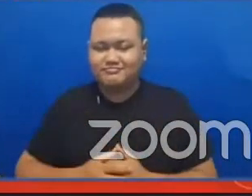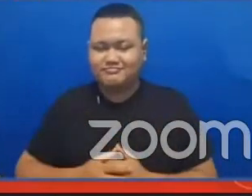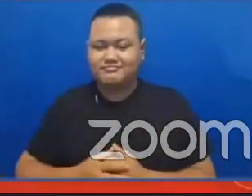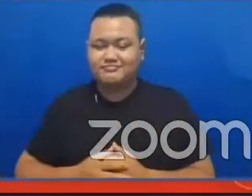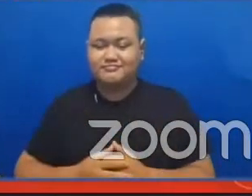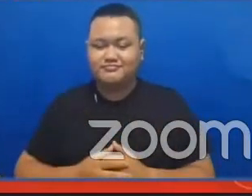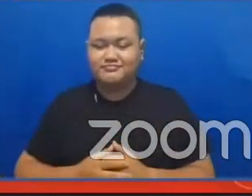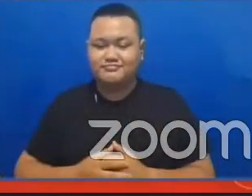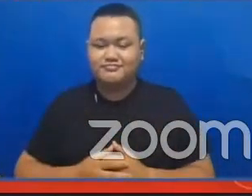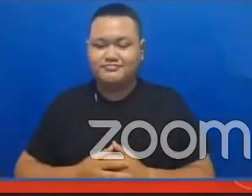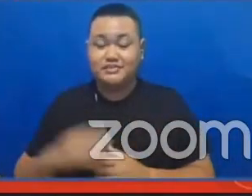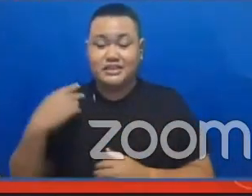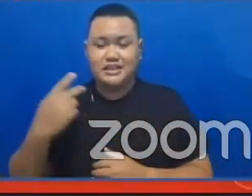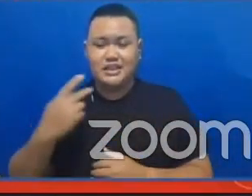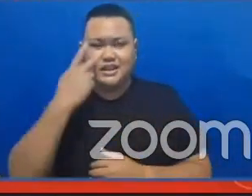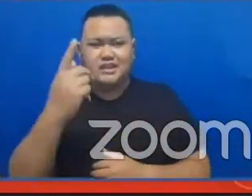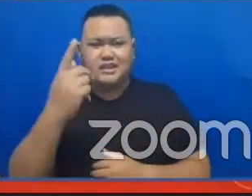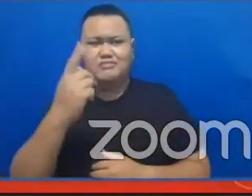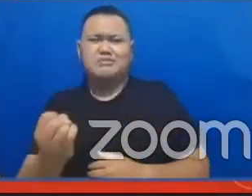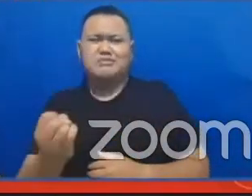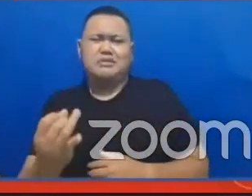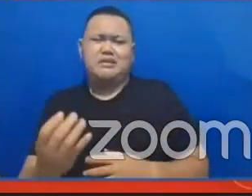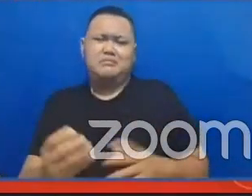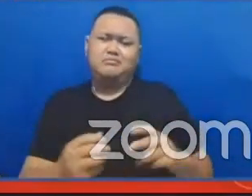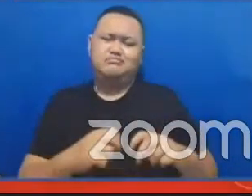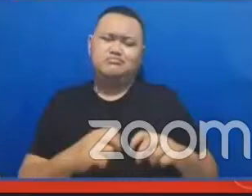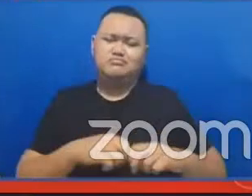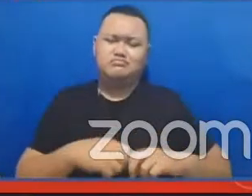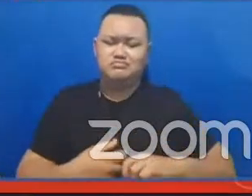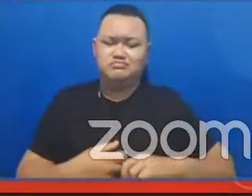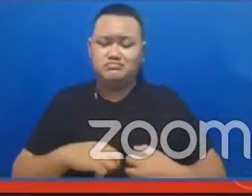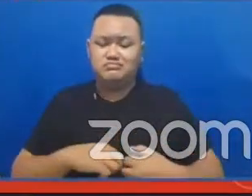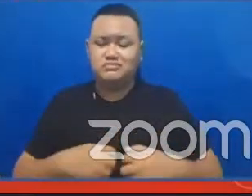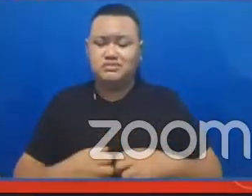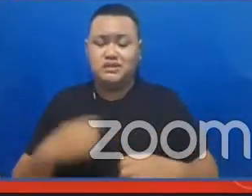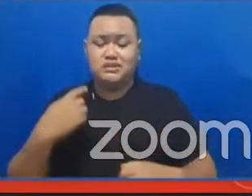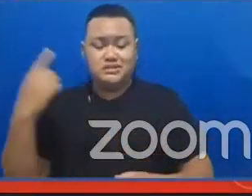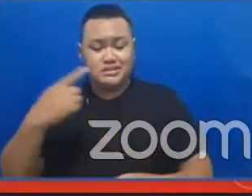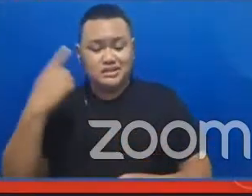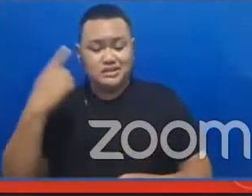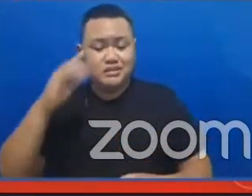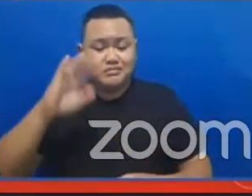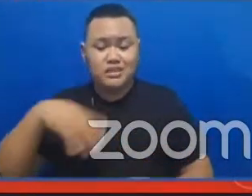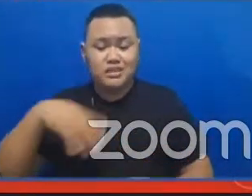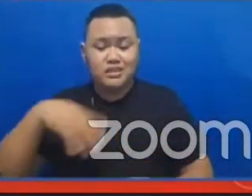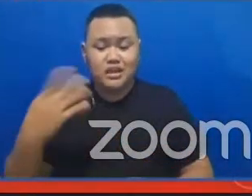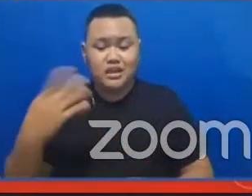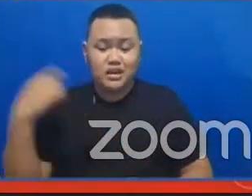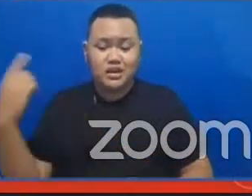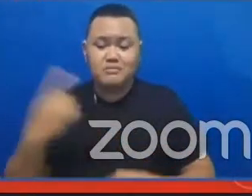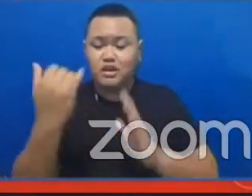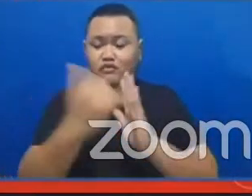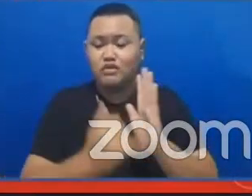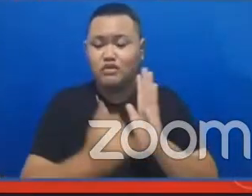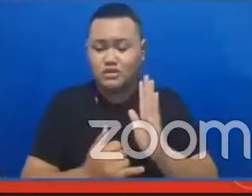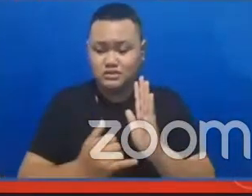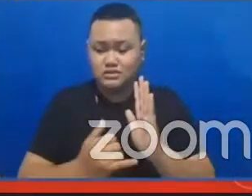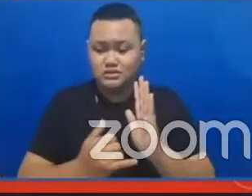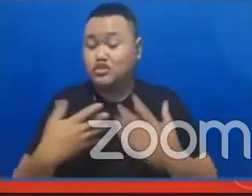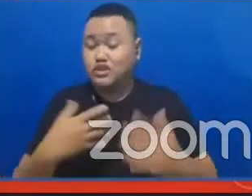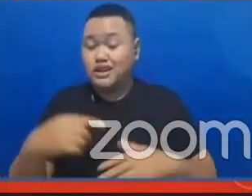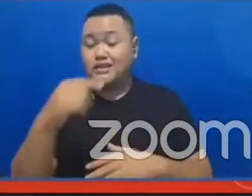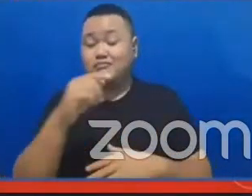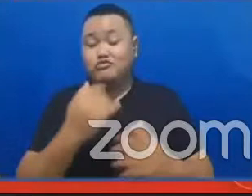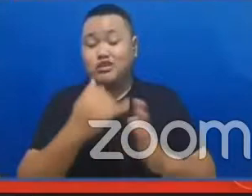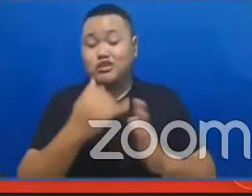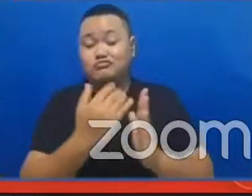Caranya kita melihat beberapa kasus-kasus yang memang setiap tahun kita evaluasi, ada kasus-kasus eksperimen yang kurang